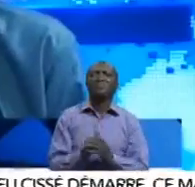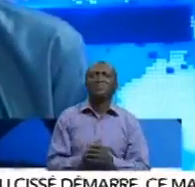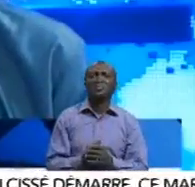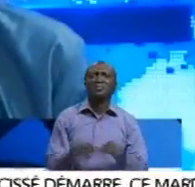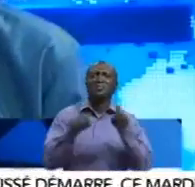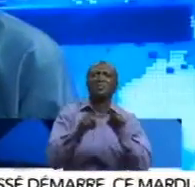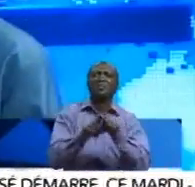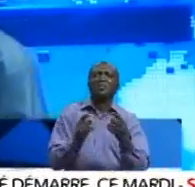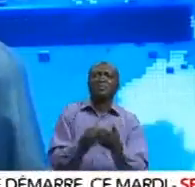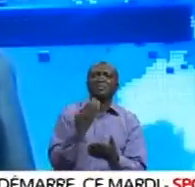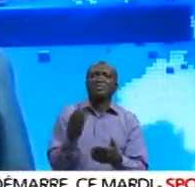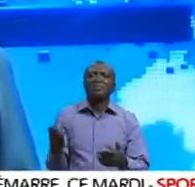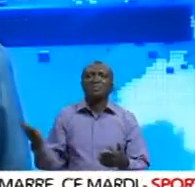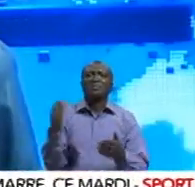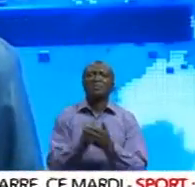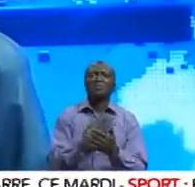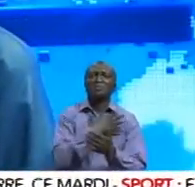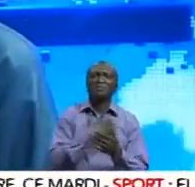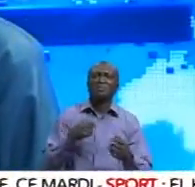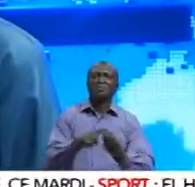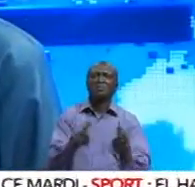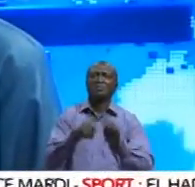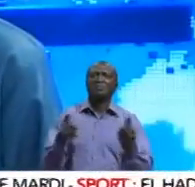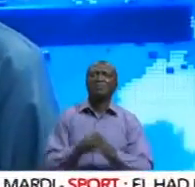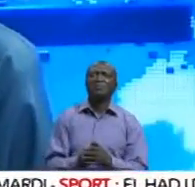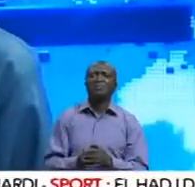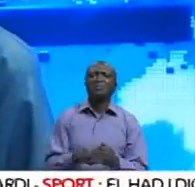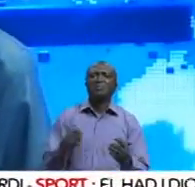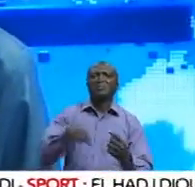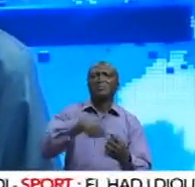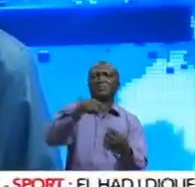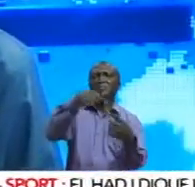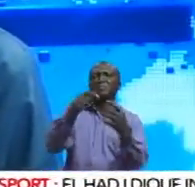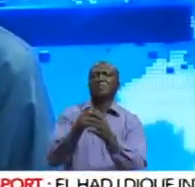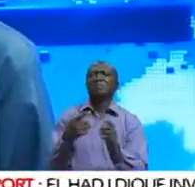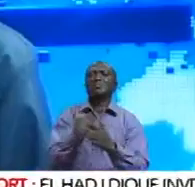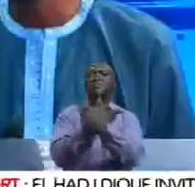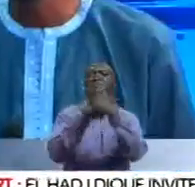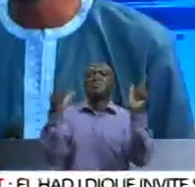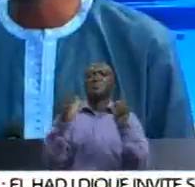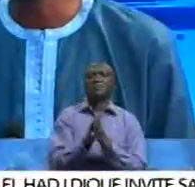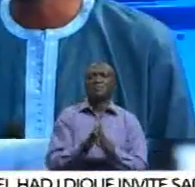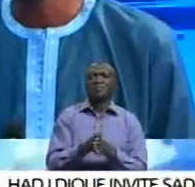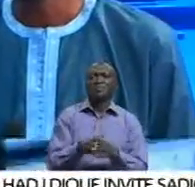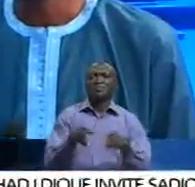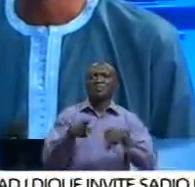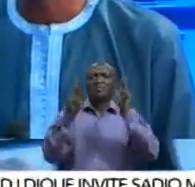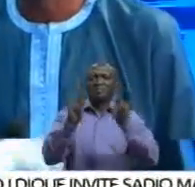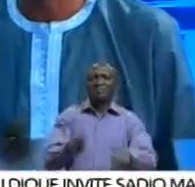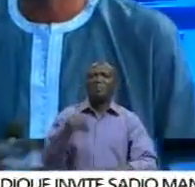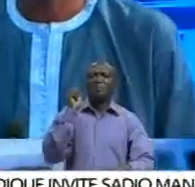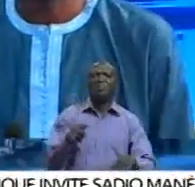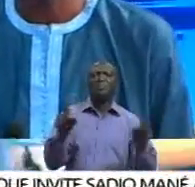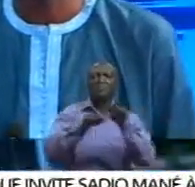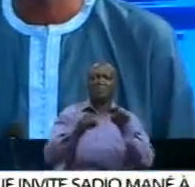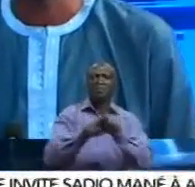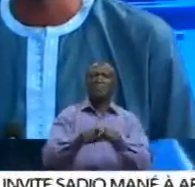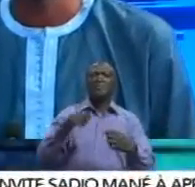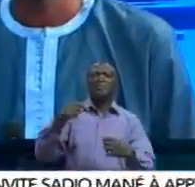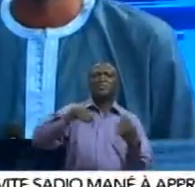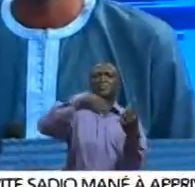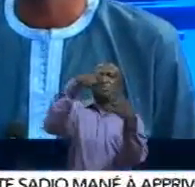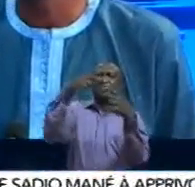les biens et les marchandises circulent librement les personnes également devraient pouvoir circuler librement euh sous réserve de respect